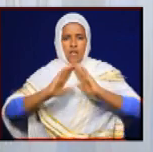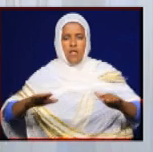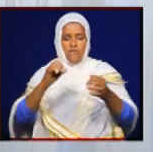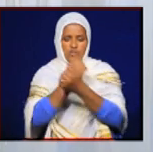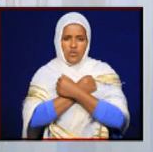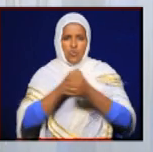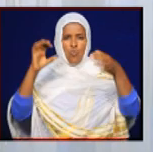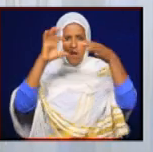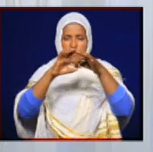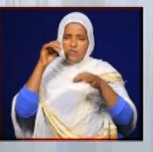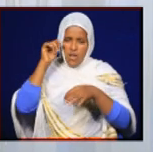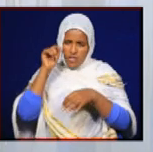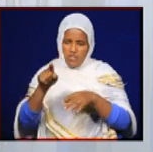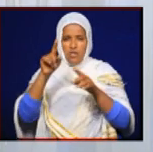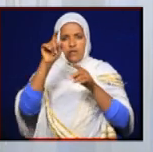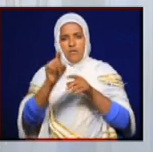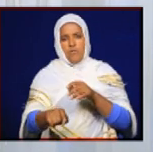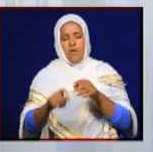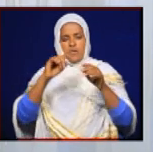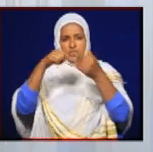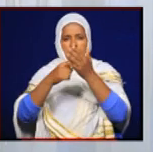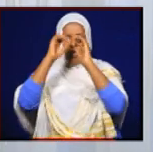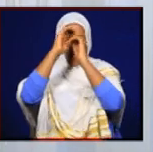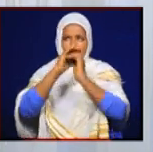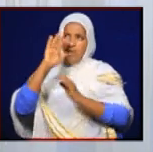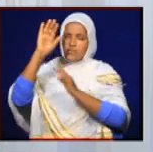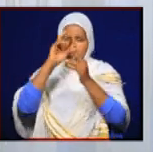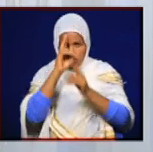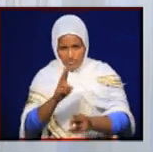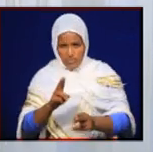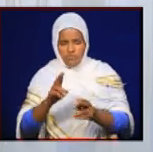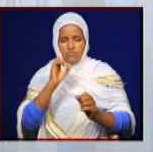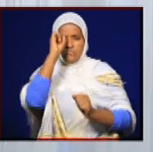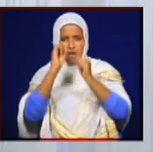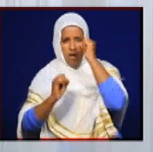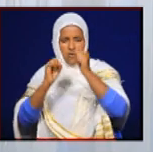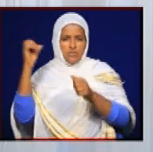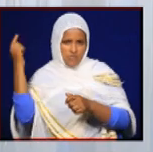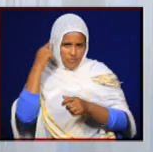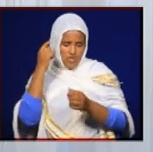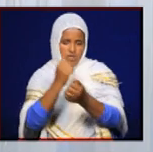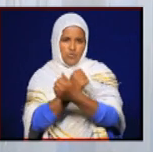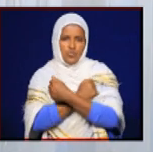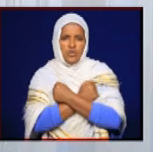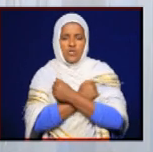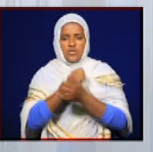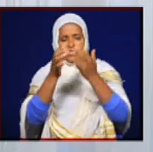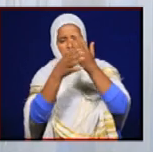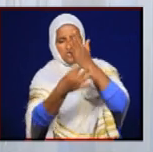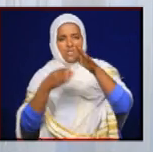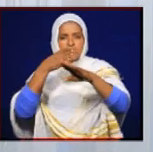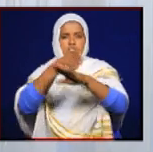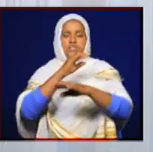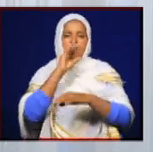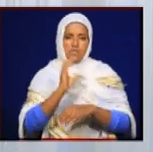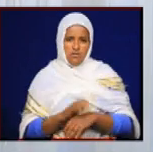ፍቅር ወአንድነት ላንተ ይገባሃል ሰላም ላክ ክብር የተጋደልክ ጸንተ እንደተወደደ የዘይት